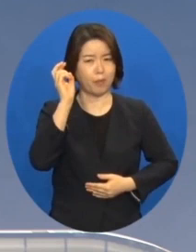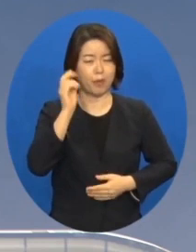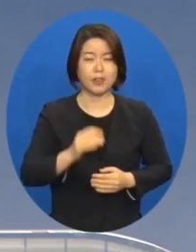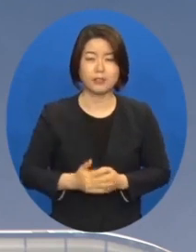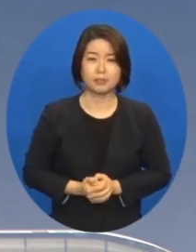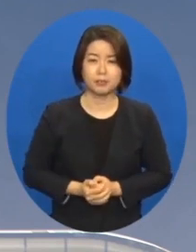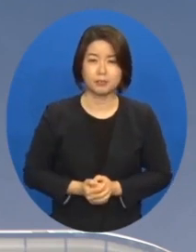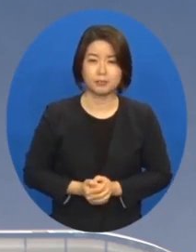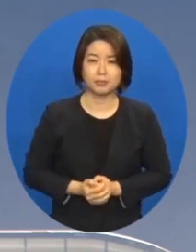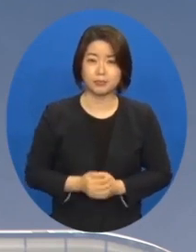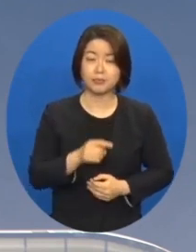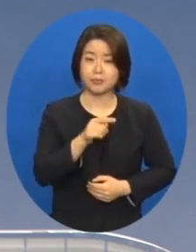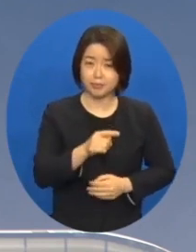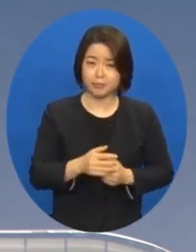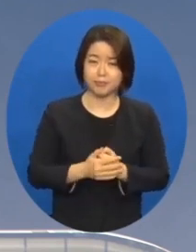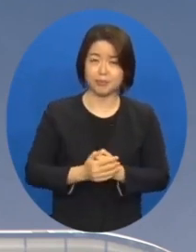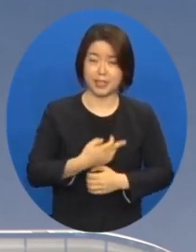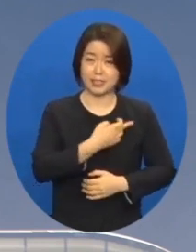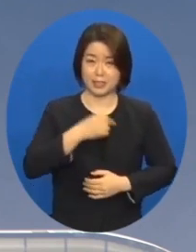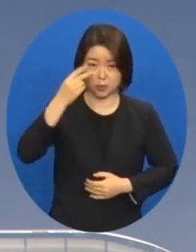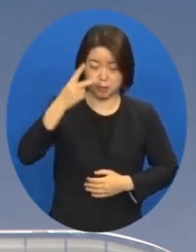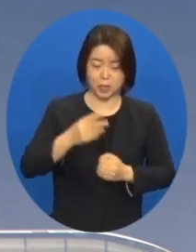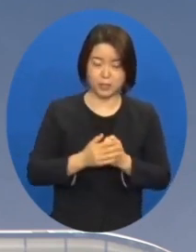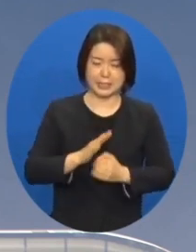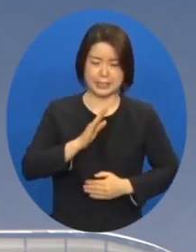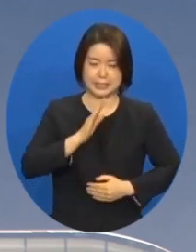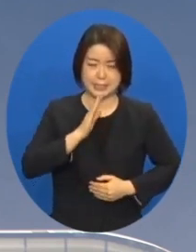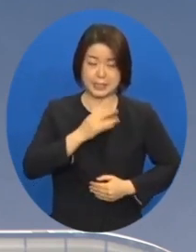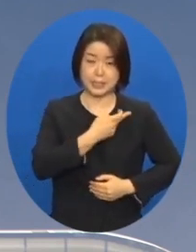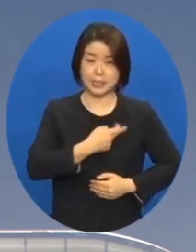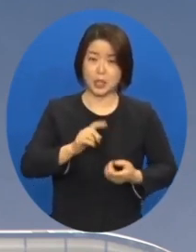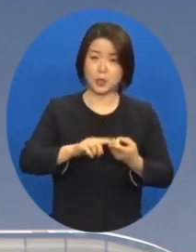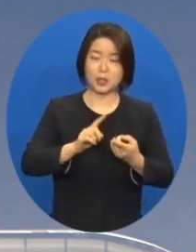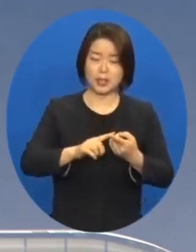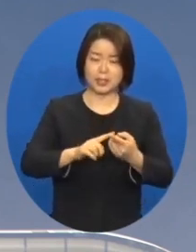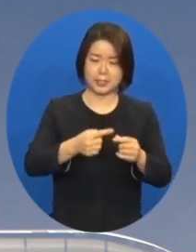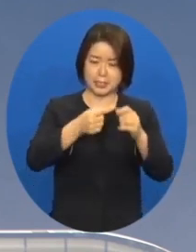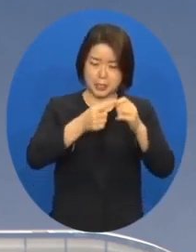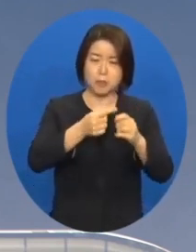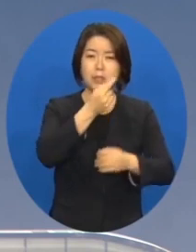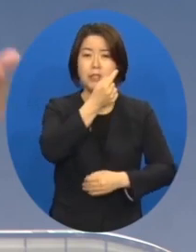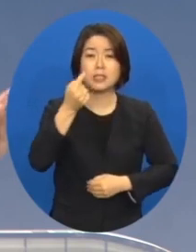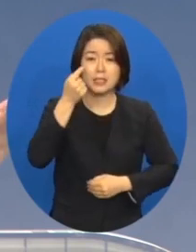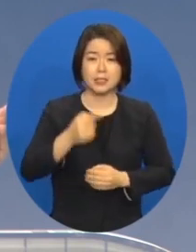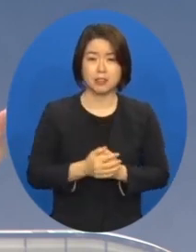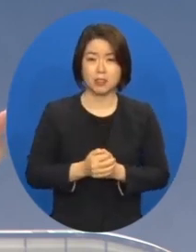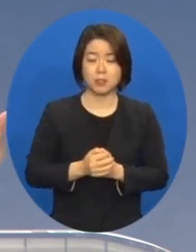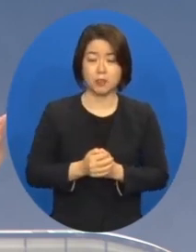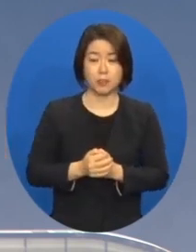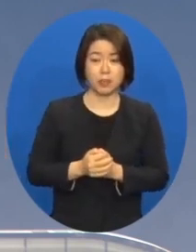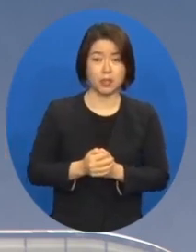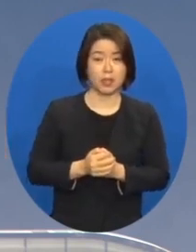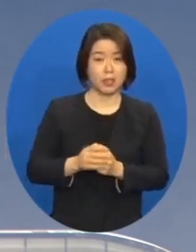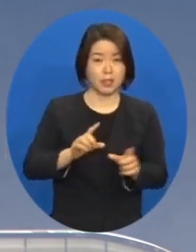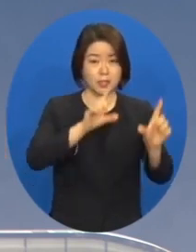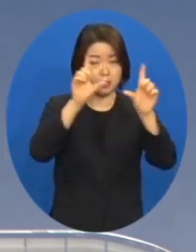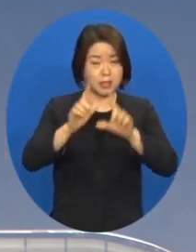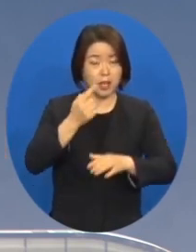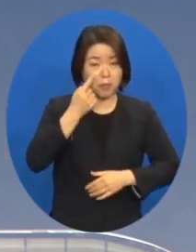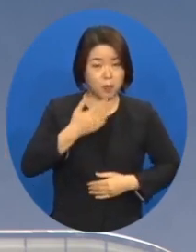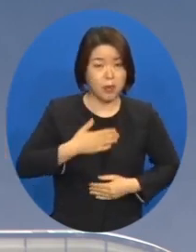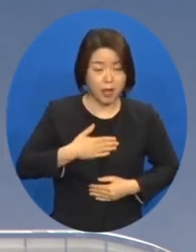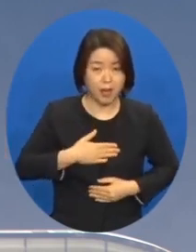이것이 사도 바울이 진짜 사도라는 첫 번째 증거라는 겁니다. 삶을 보면 알 수 있는 거죠. 아, 이 사람이